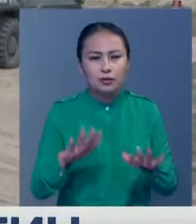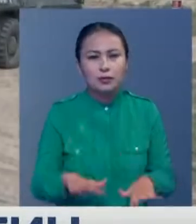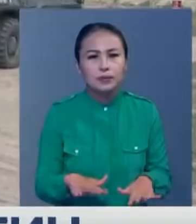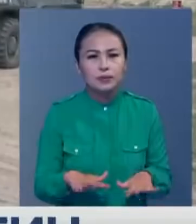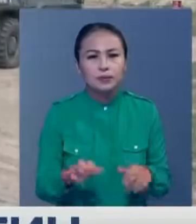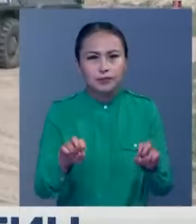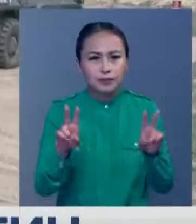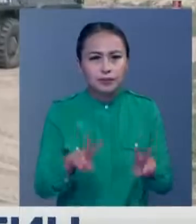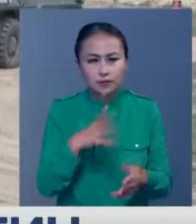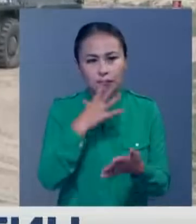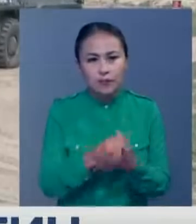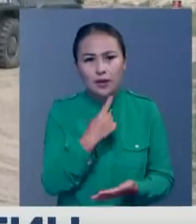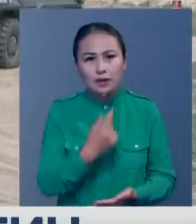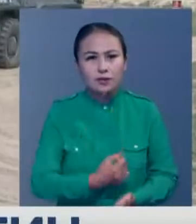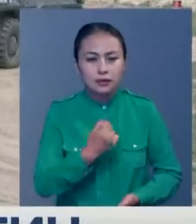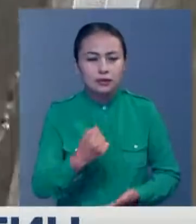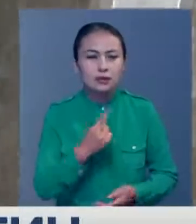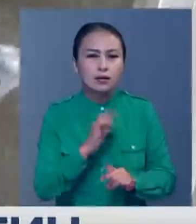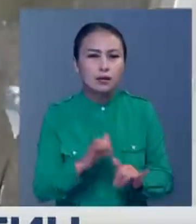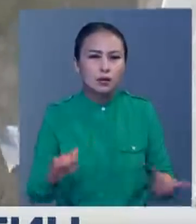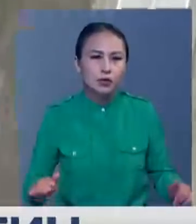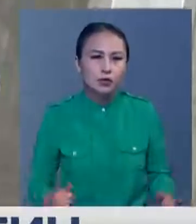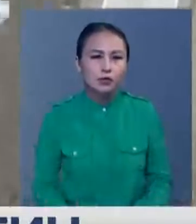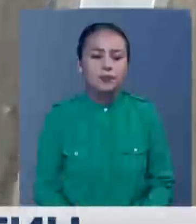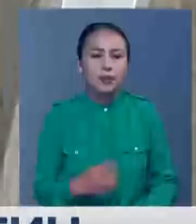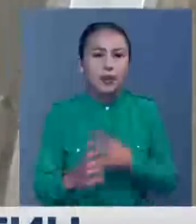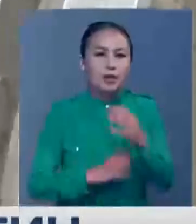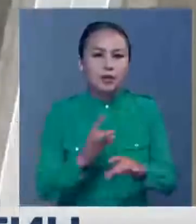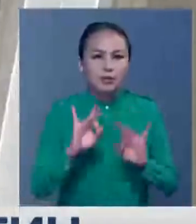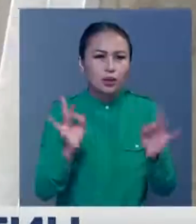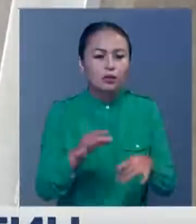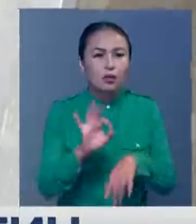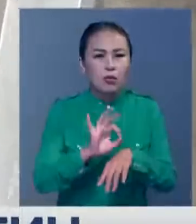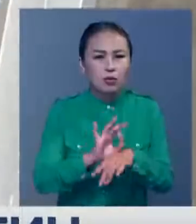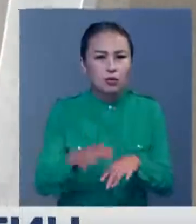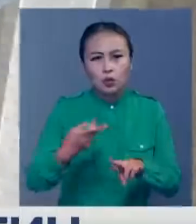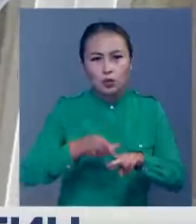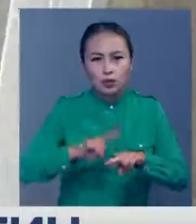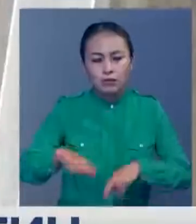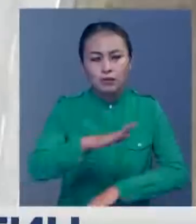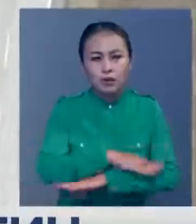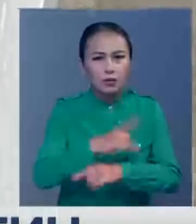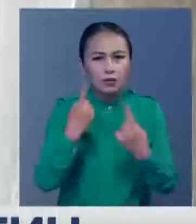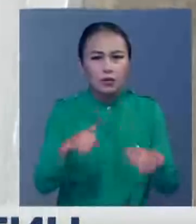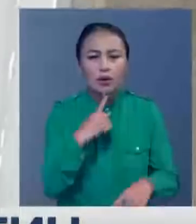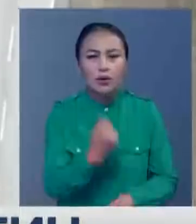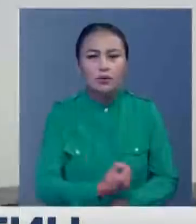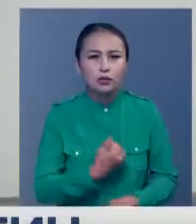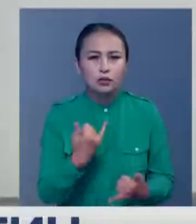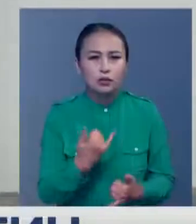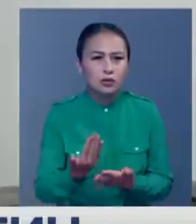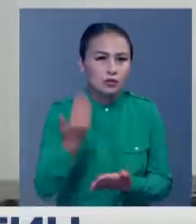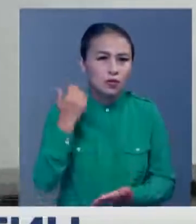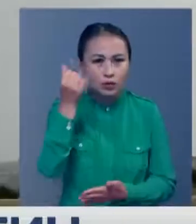машиналардың құралдары мен өз әскери шеберліктерімізді дамытудамыз. Әлемді шарпыған қауіпті індет әскери дайындық тәртібіне де өз әсерін тигізді. Жылдағы